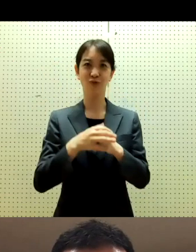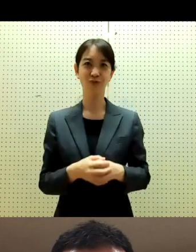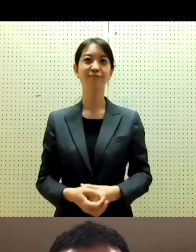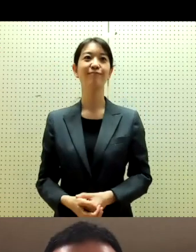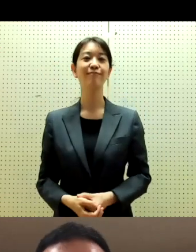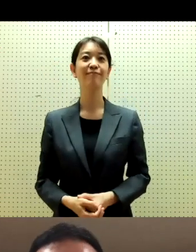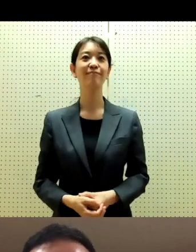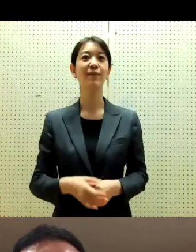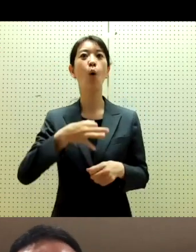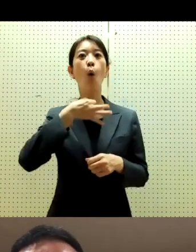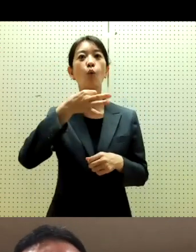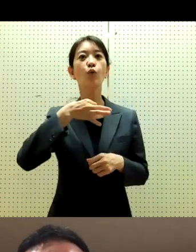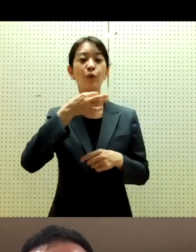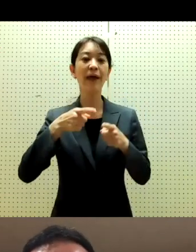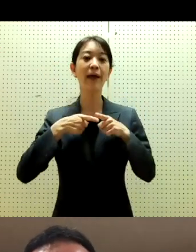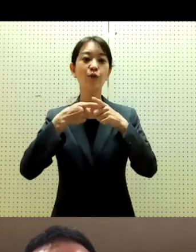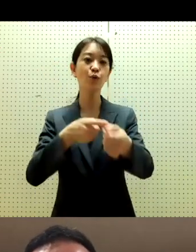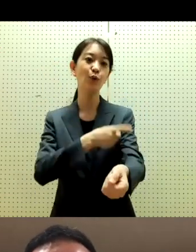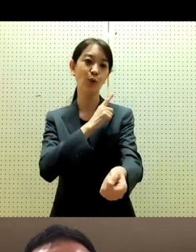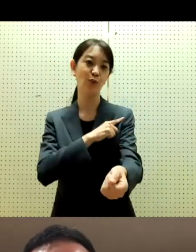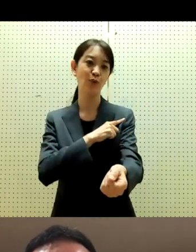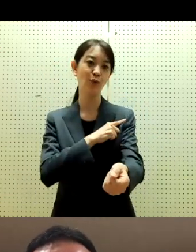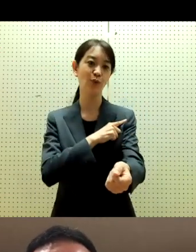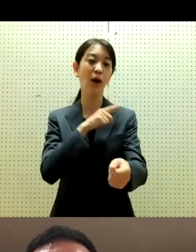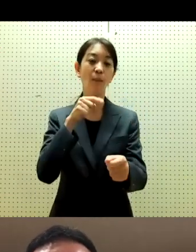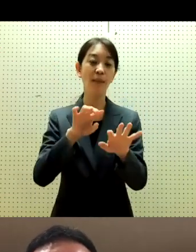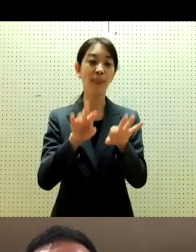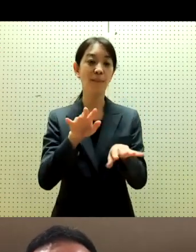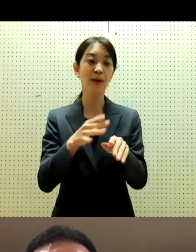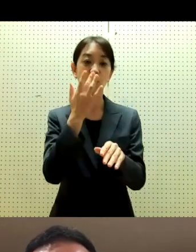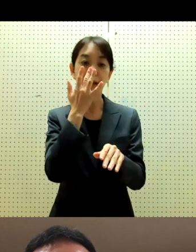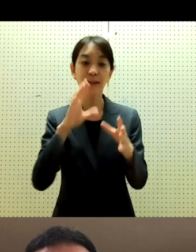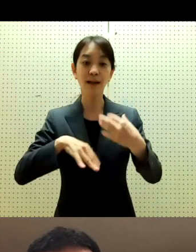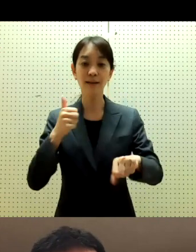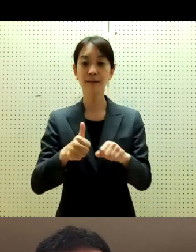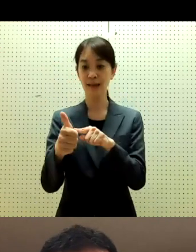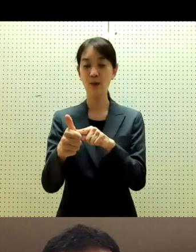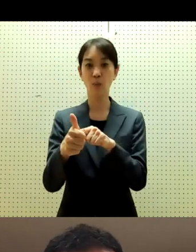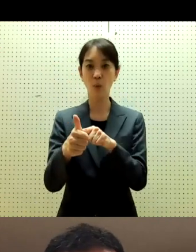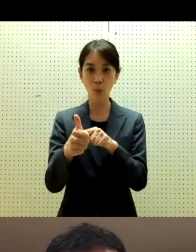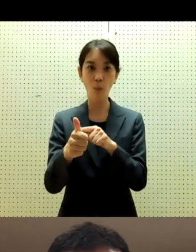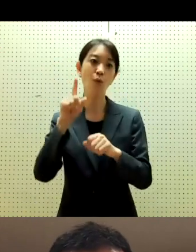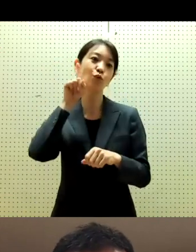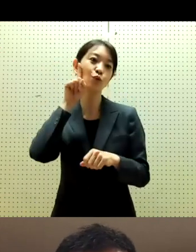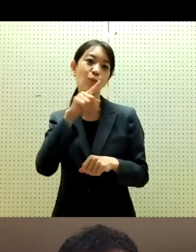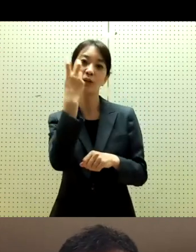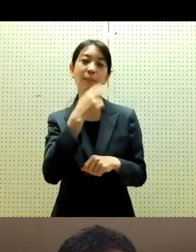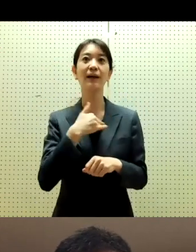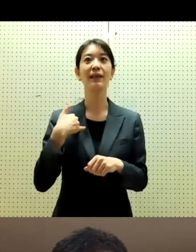音声入力によってタイピングが苦手な生徒も円滑に検索することができました。